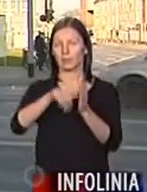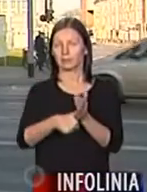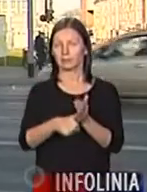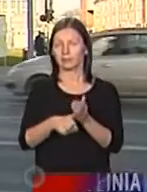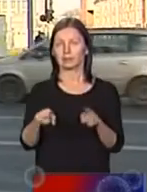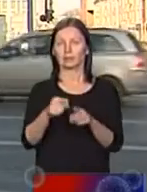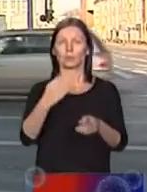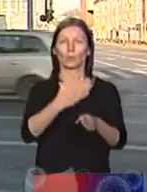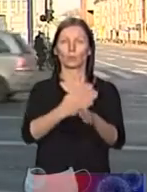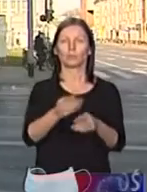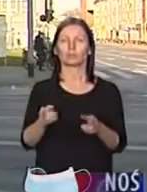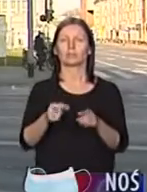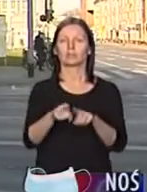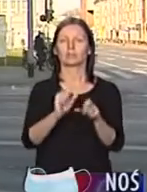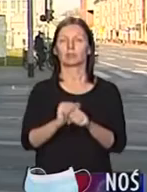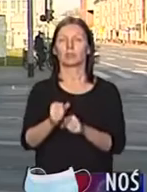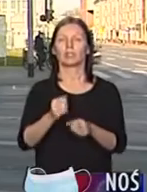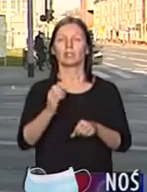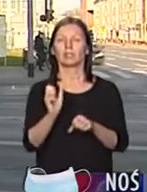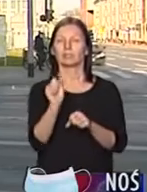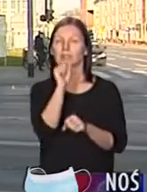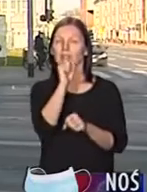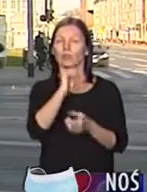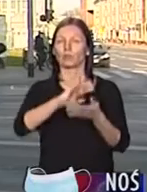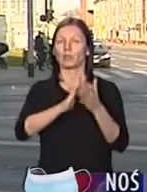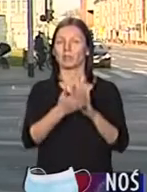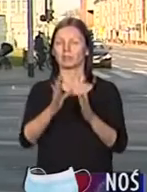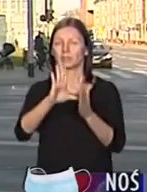u zbiegu ulic Zwycięstwa i Rynku Staromiejskiego. Koszalin, Justyna Prywer, TVP 3 Szczecin.